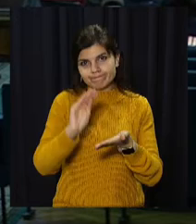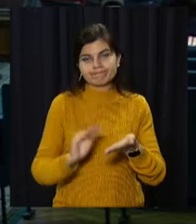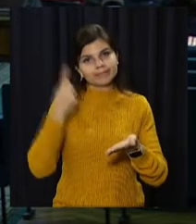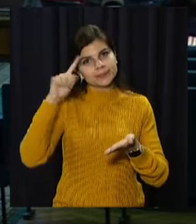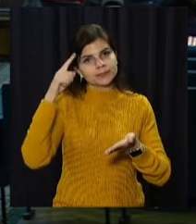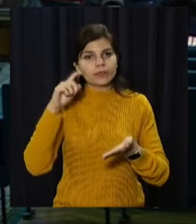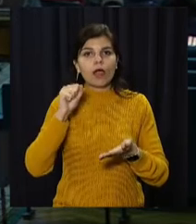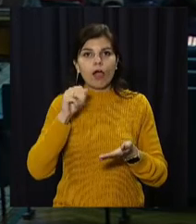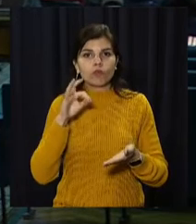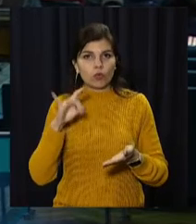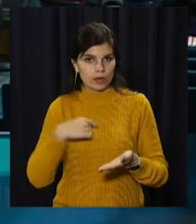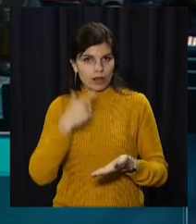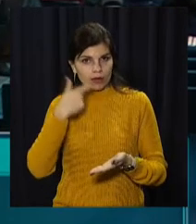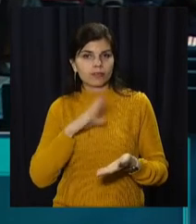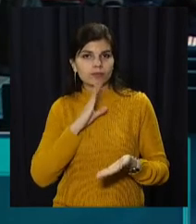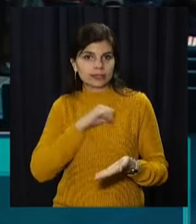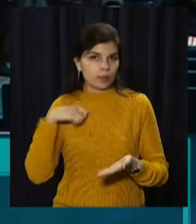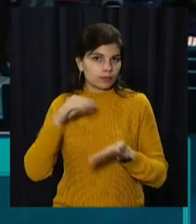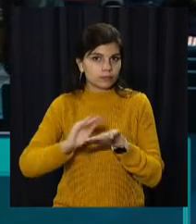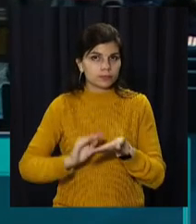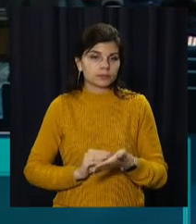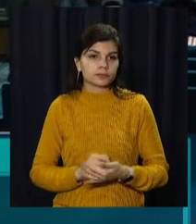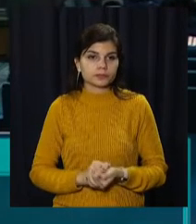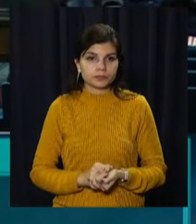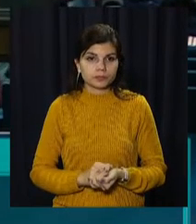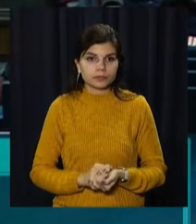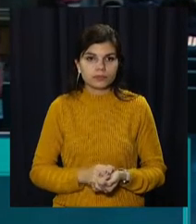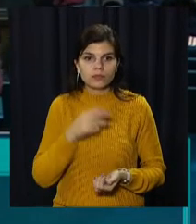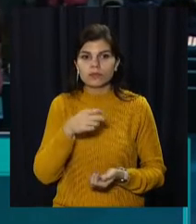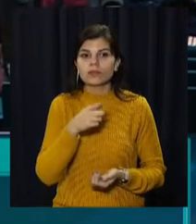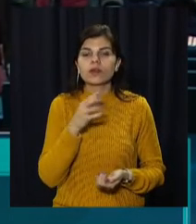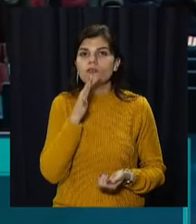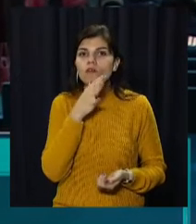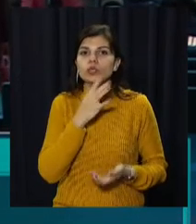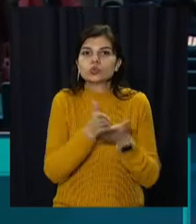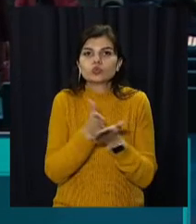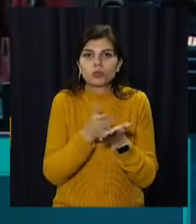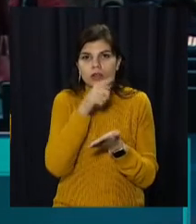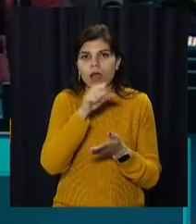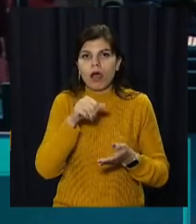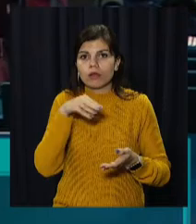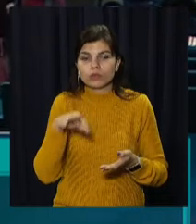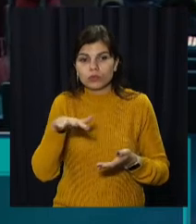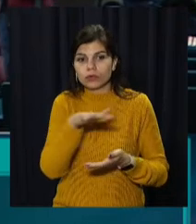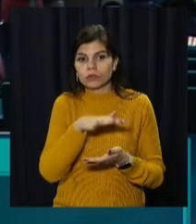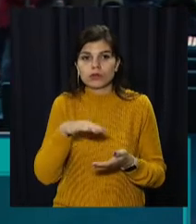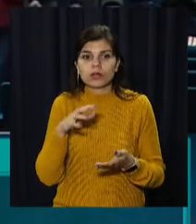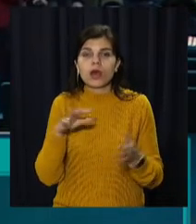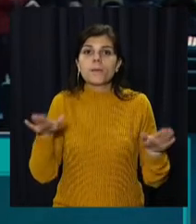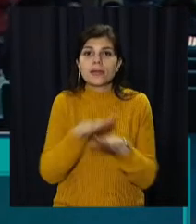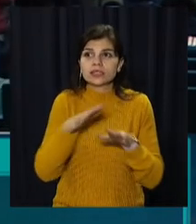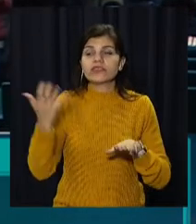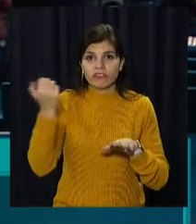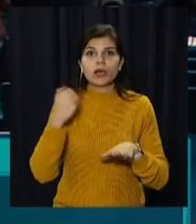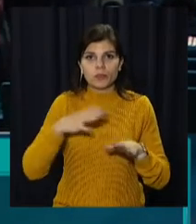Воєнна служба в зоні АТО. У мене на флешці пісні були записані, і в телефоні. Я записував